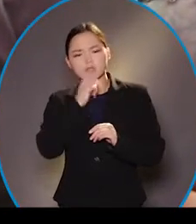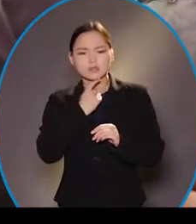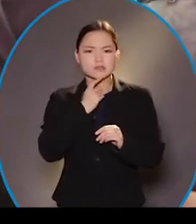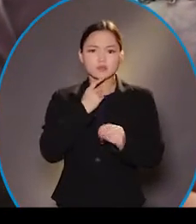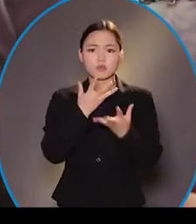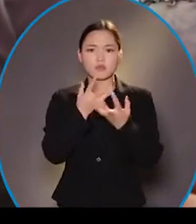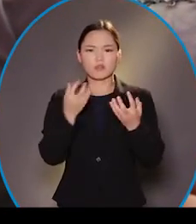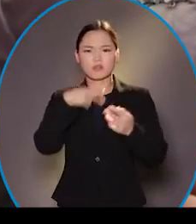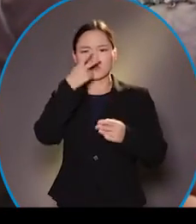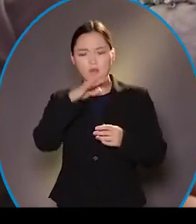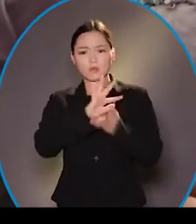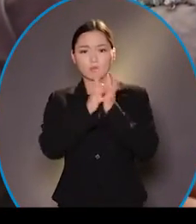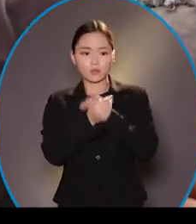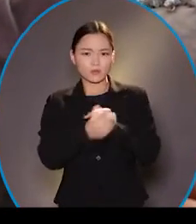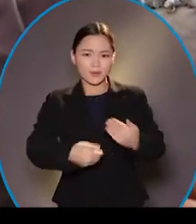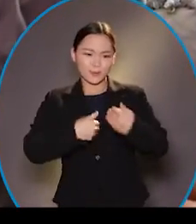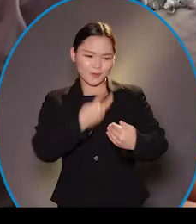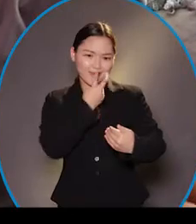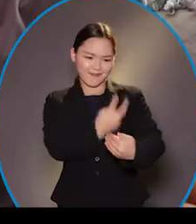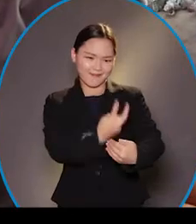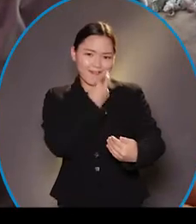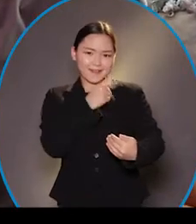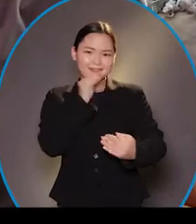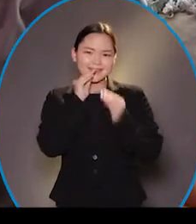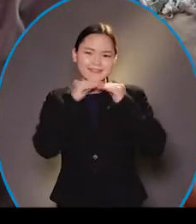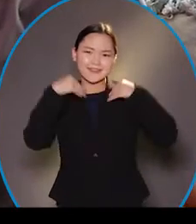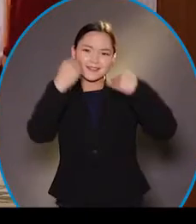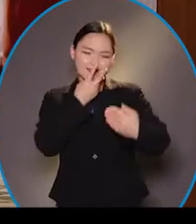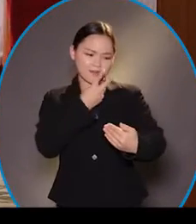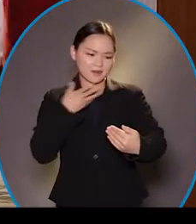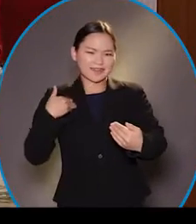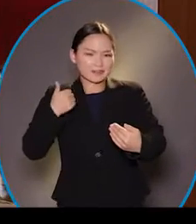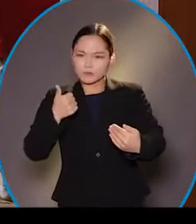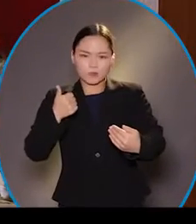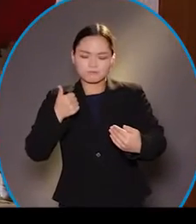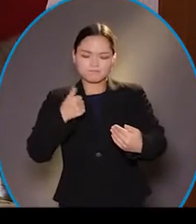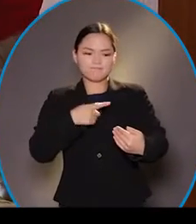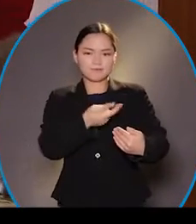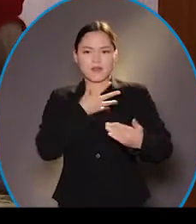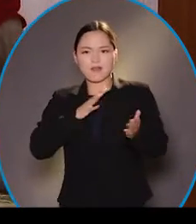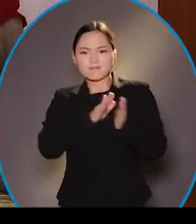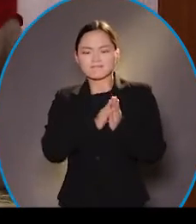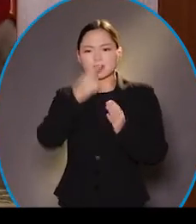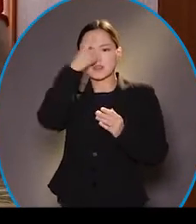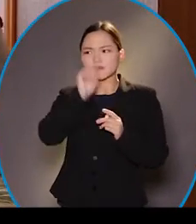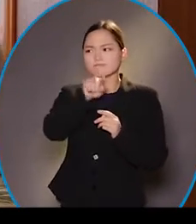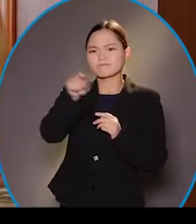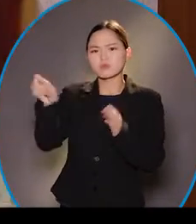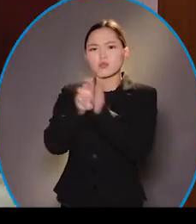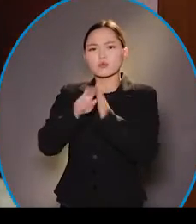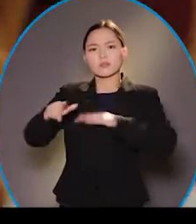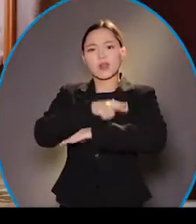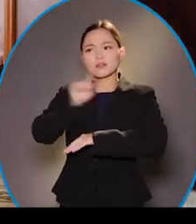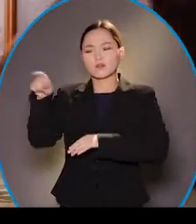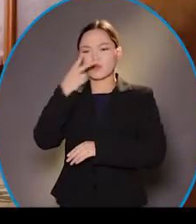байсан ч өөдөөс нь энийх хүүгийг хараад шантарч цуцалгүйгээр эмнэлэг, совлил гээд бүхий л газруудаар